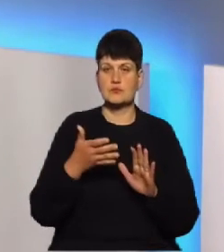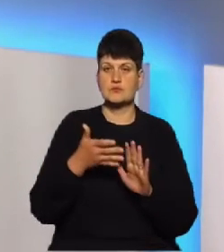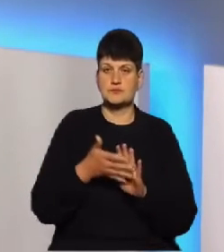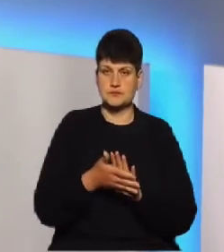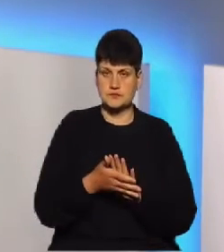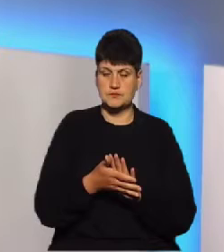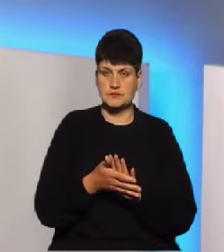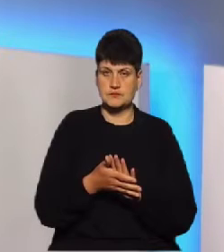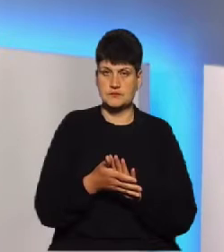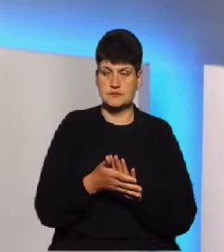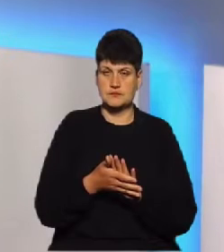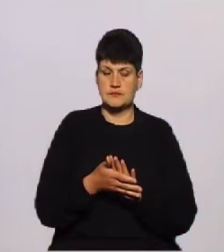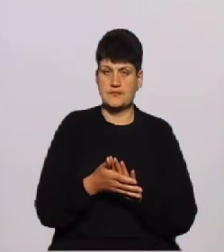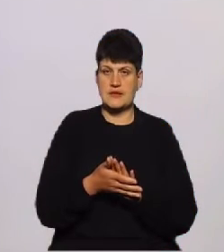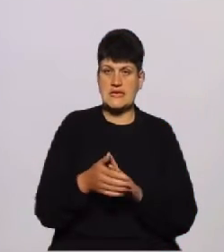визнають